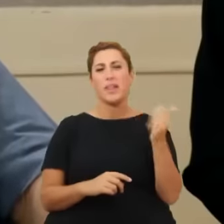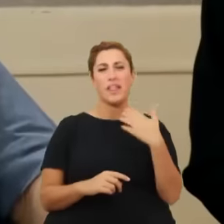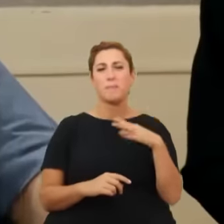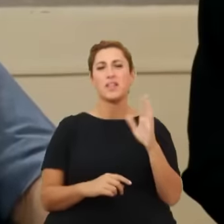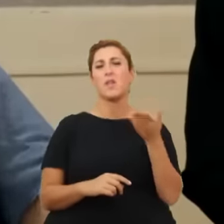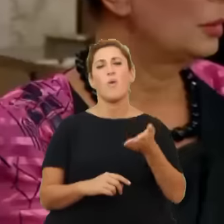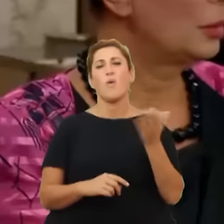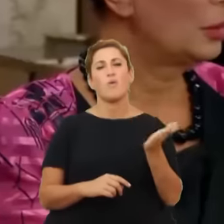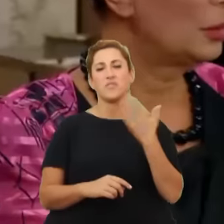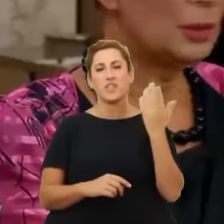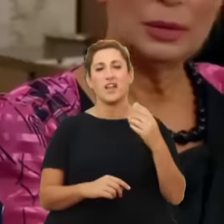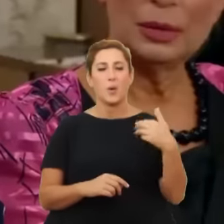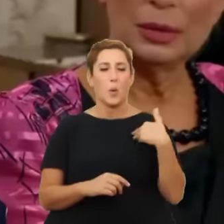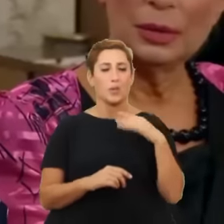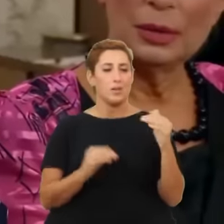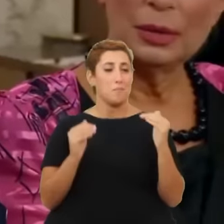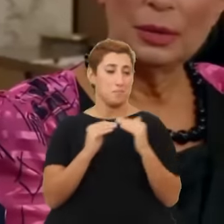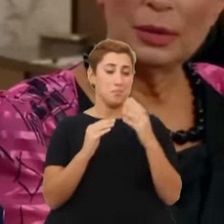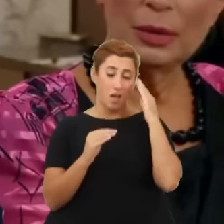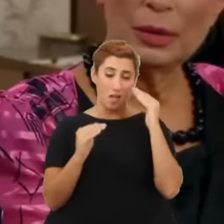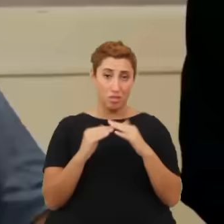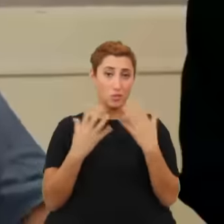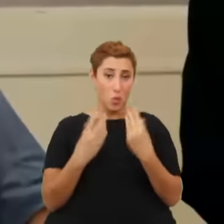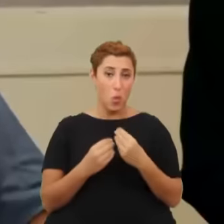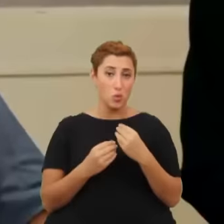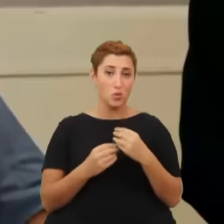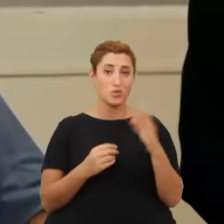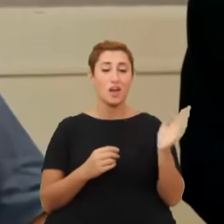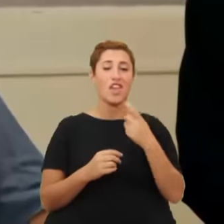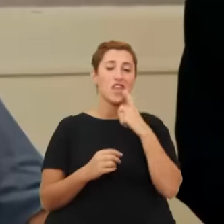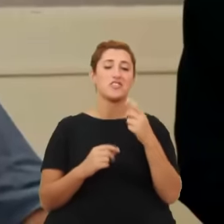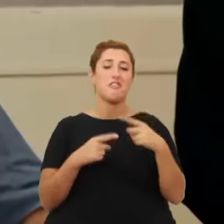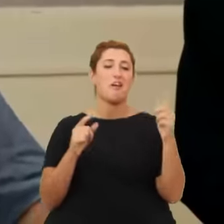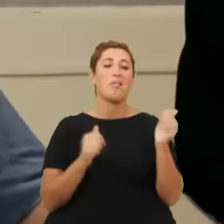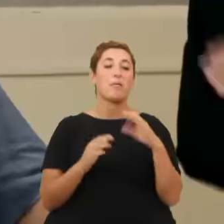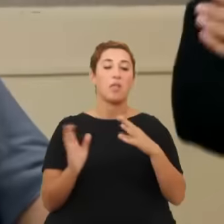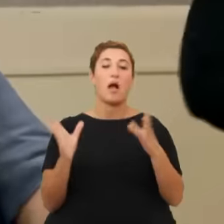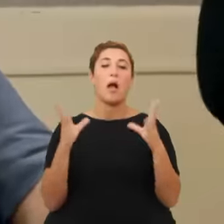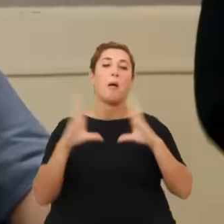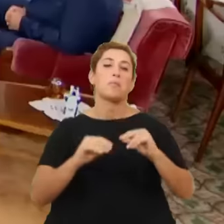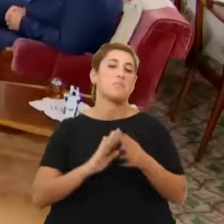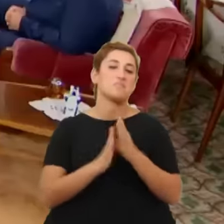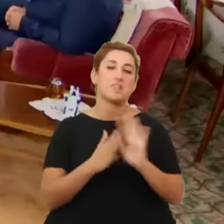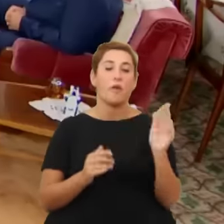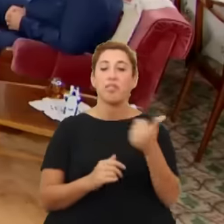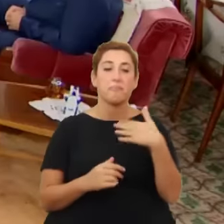değil ya. O da işte iki gönül falan bir olunca arada hallolur gider ya. O hiç önemli değil.